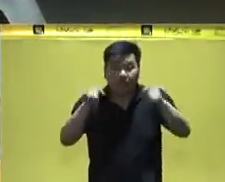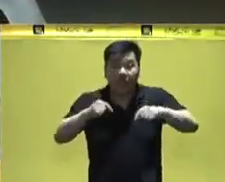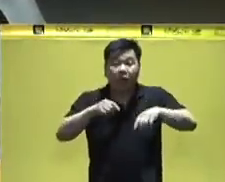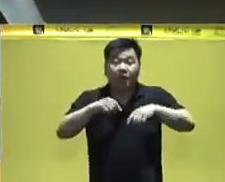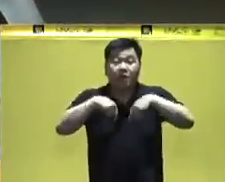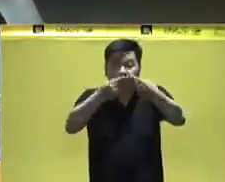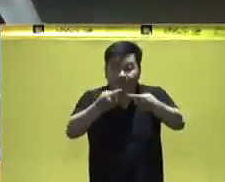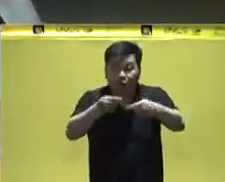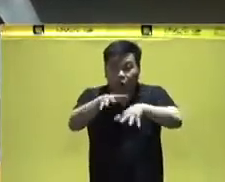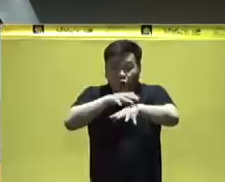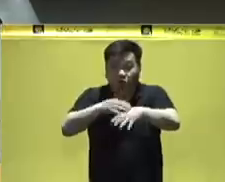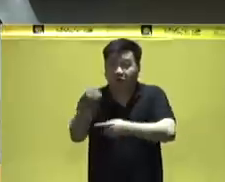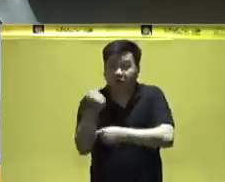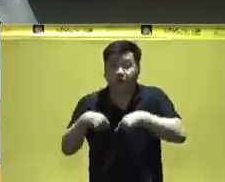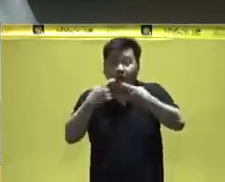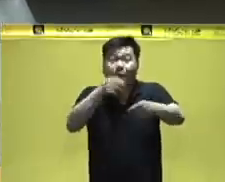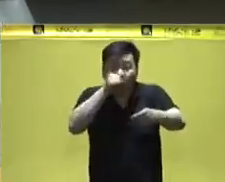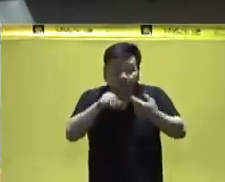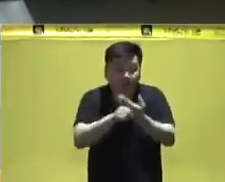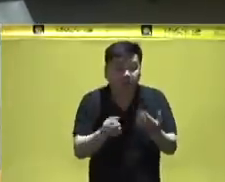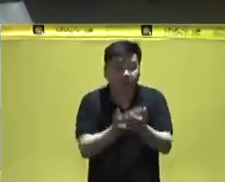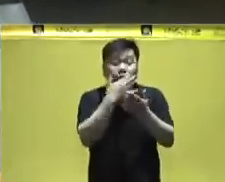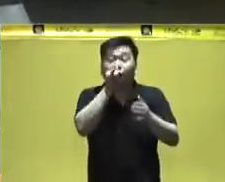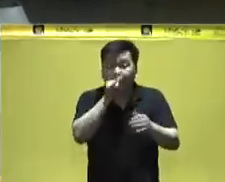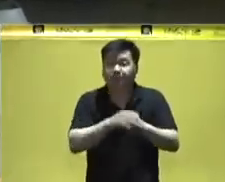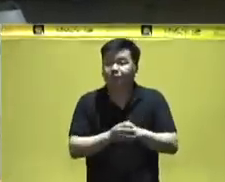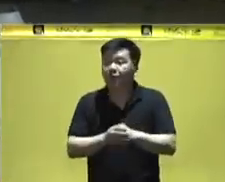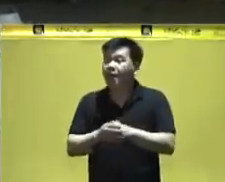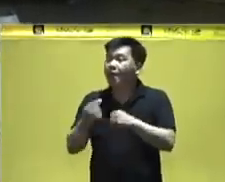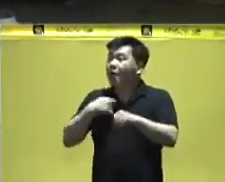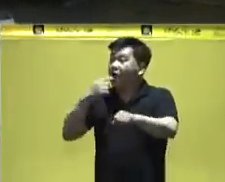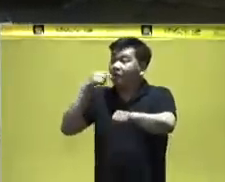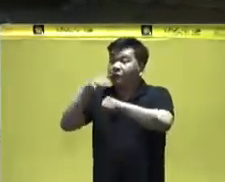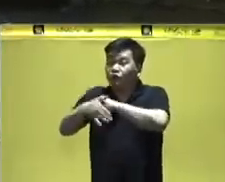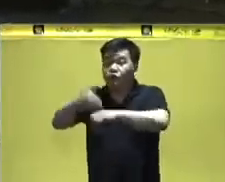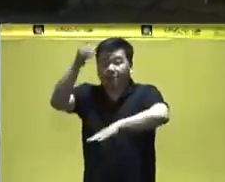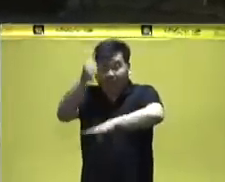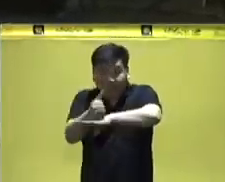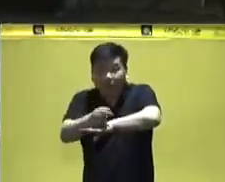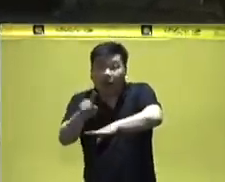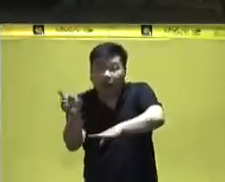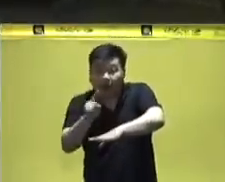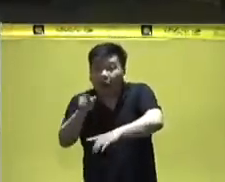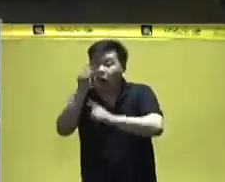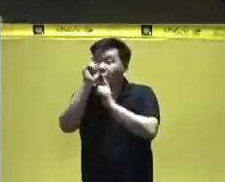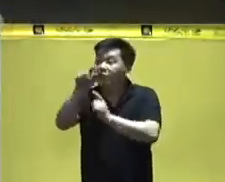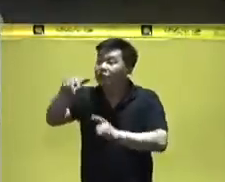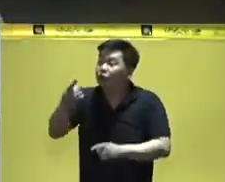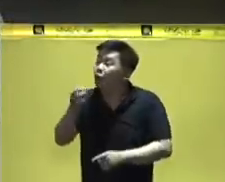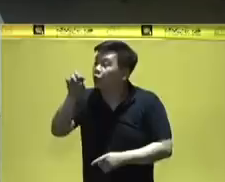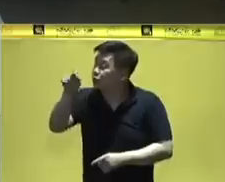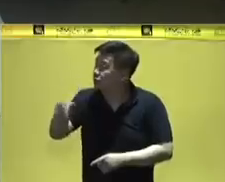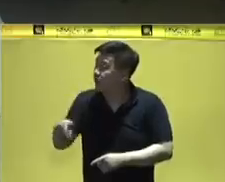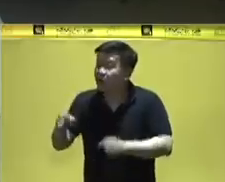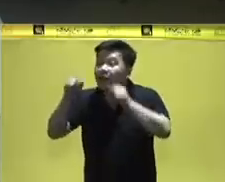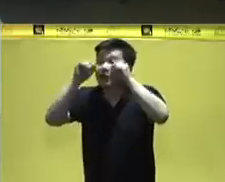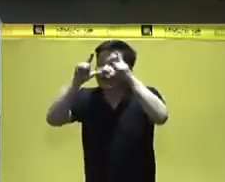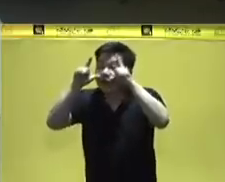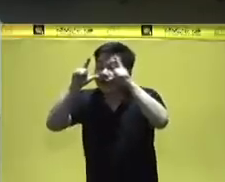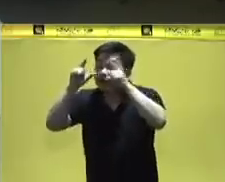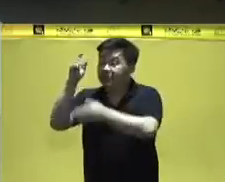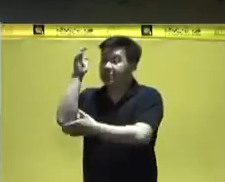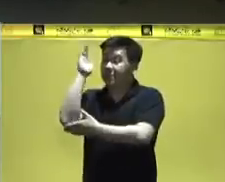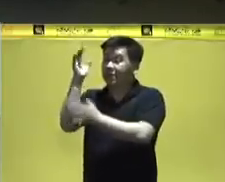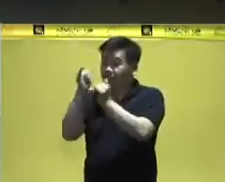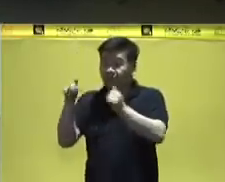조직된 힘입니다. 해서 우리 유시민 이사장님께서 처음 구절 민주주의 최후의 불호는 이종석 장관님은 깨어있는